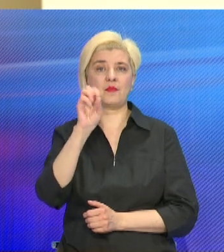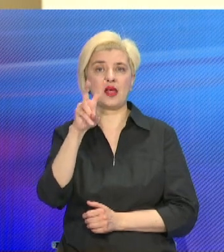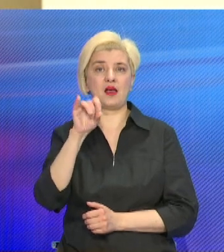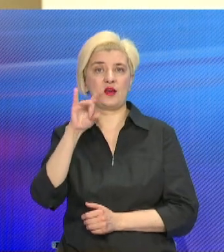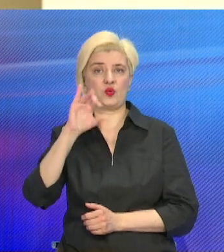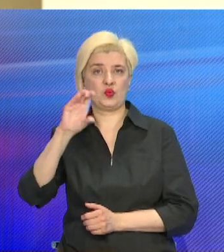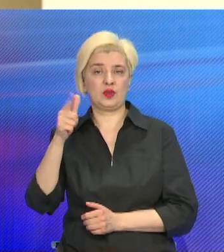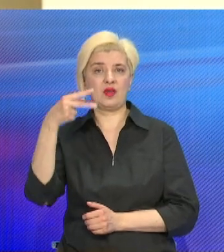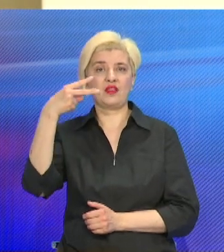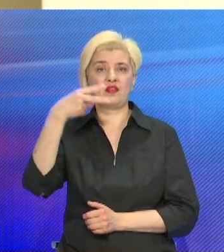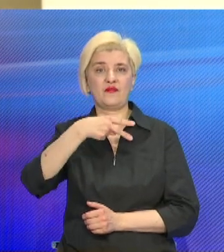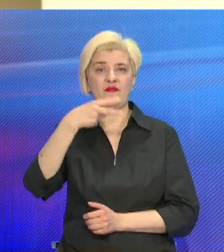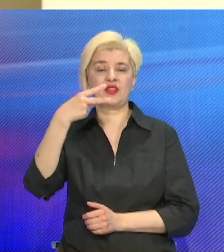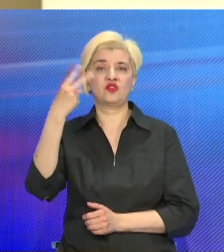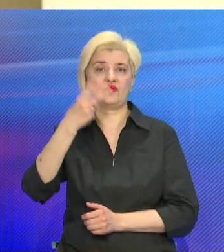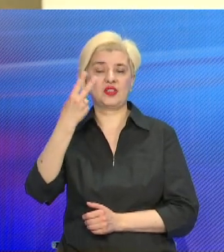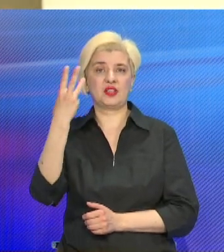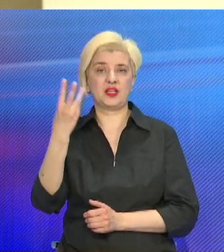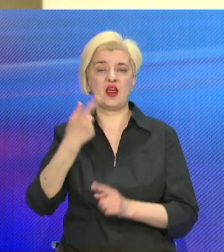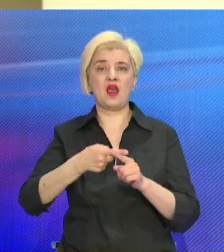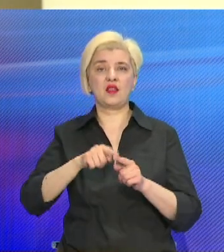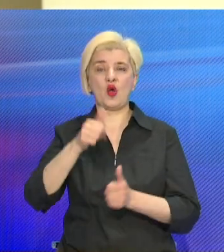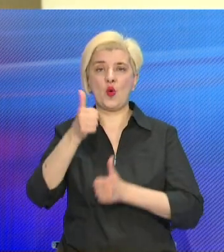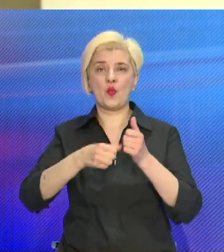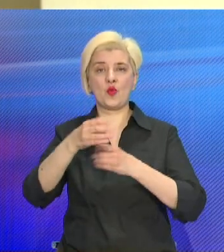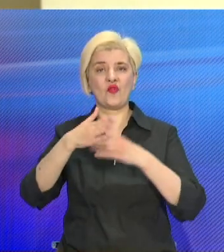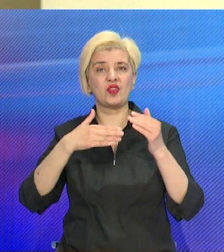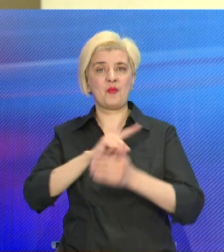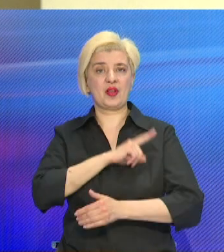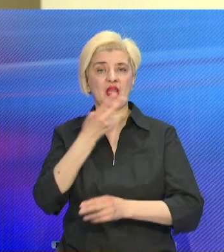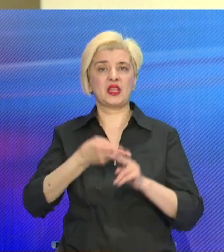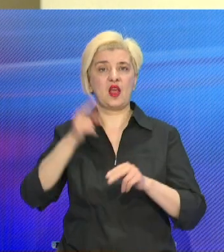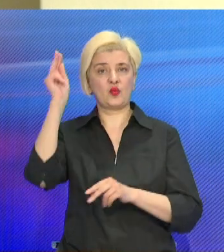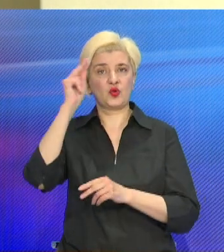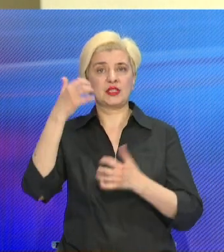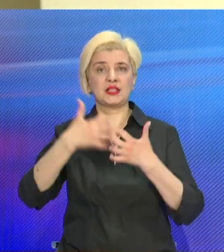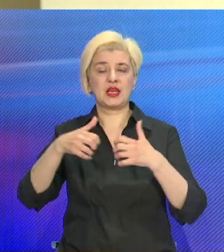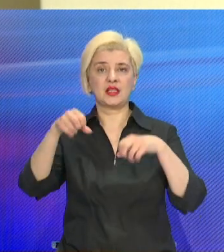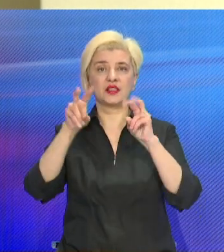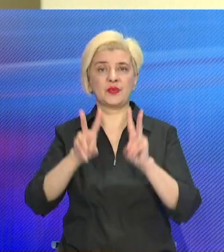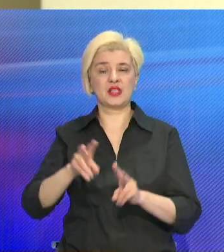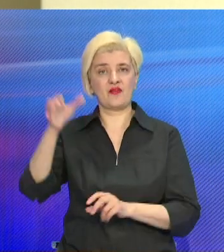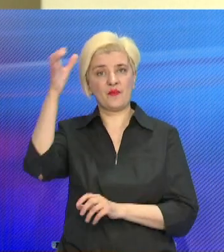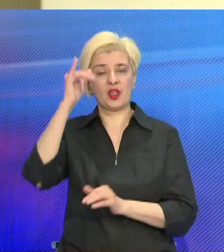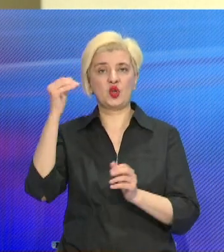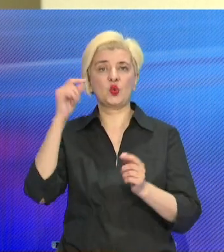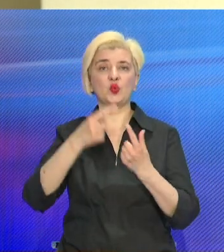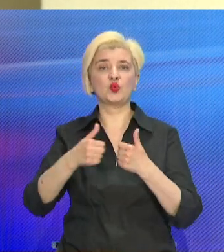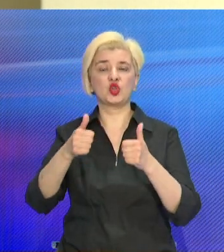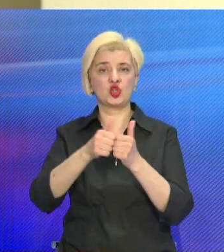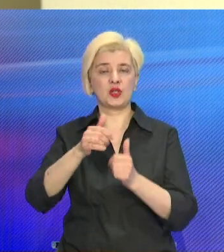Беларусь-2023». Это конкурс профессионального мастерства для учащихся учреждений среднего специального образования и учреждений высшего